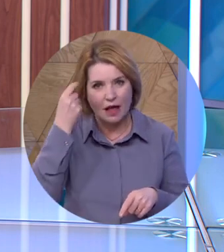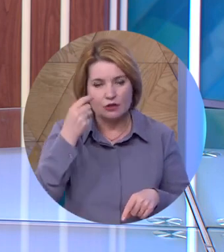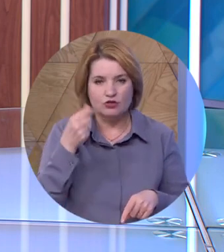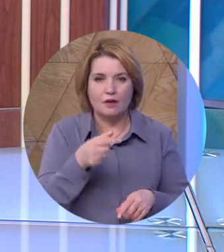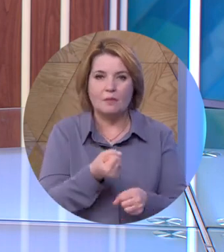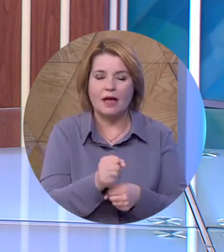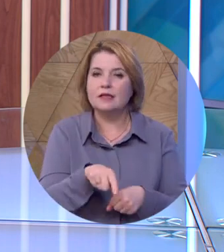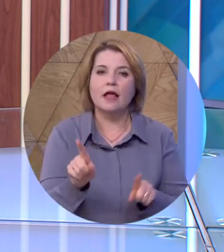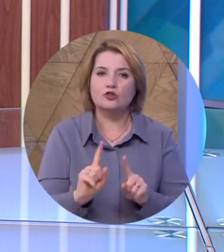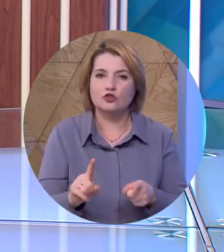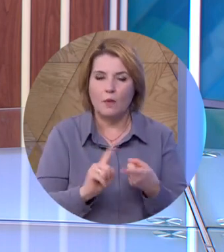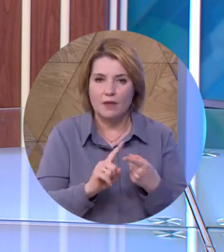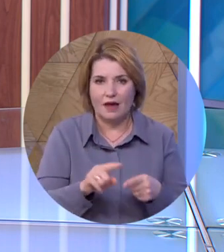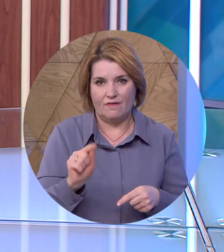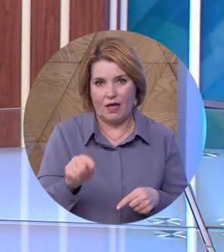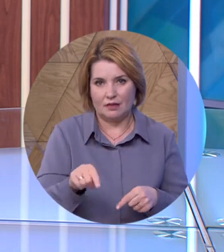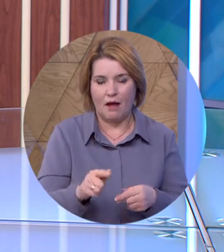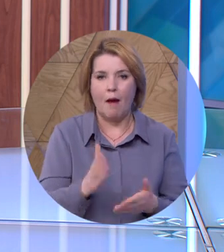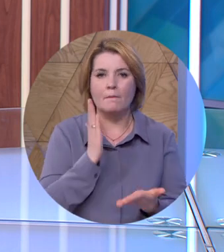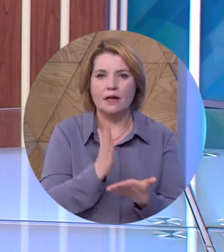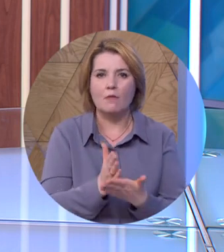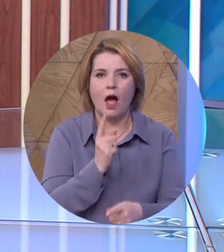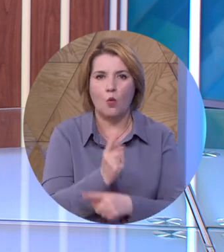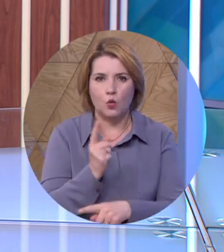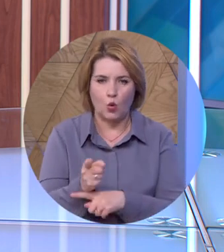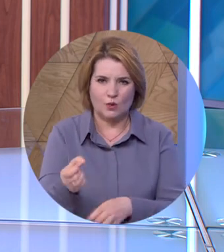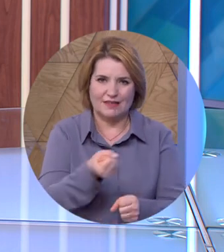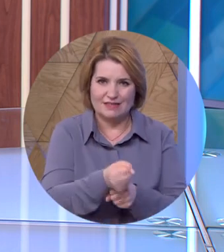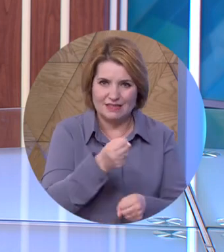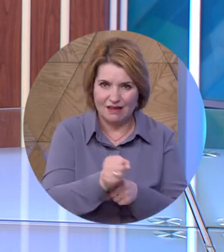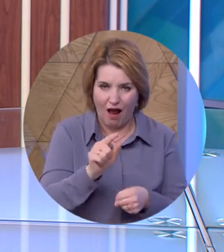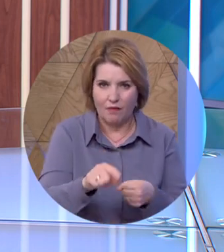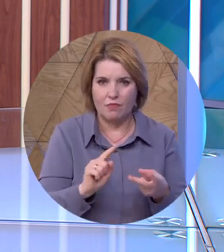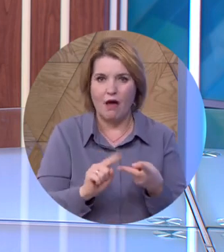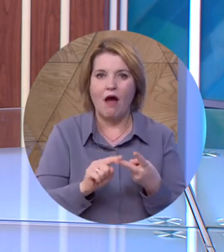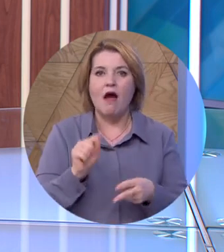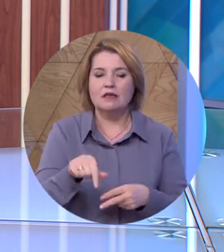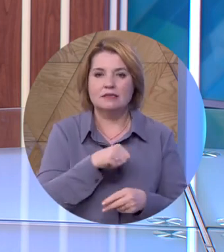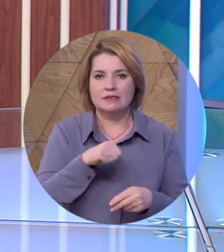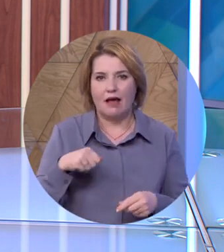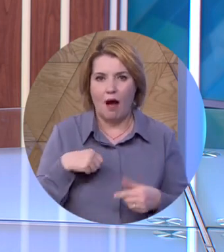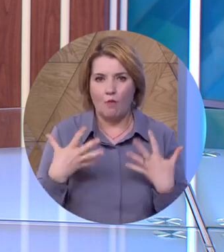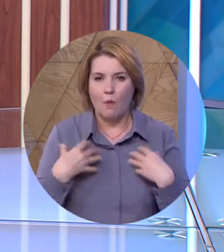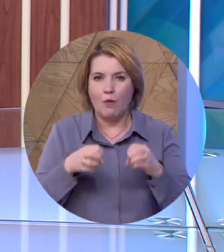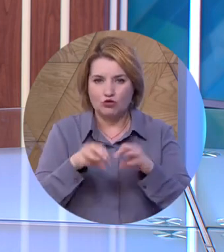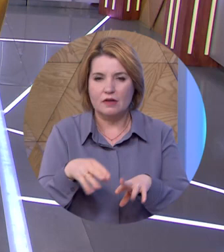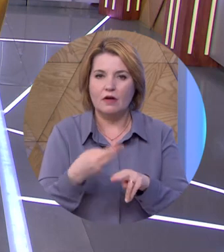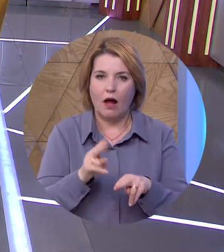прямые угрозы, ну, назовем это тираном. Это самопожертвователь, который угрожает тем, что без тебя я не смогу жить,